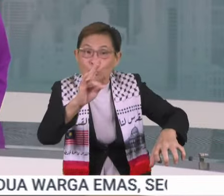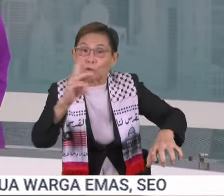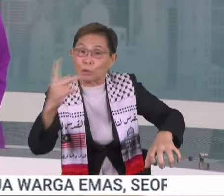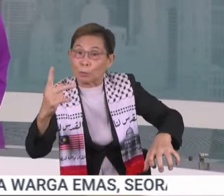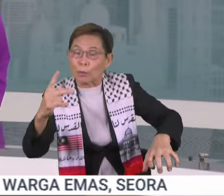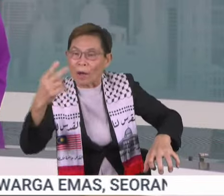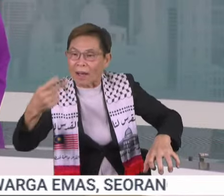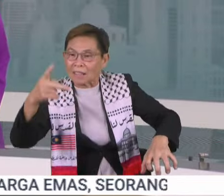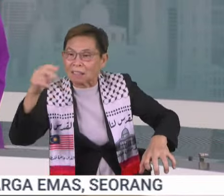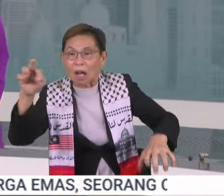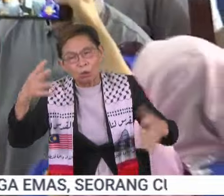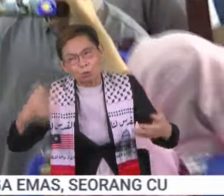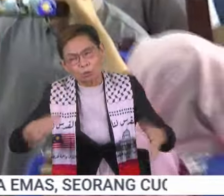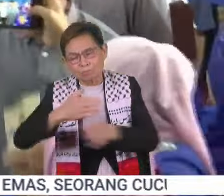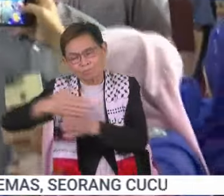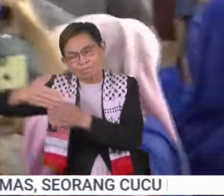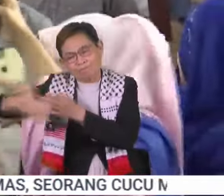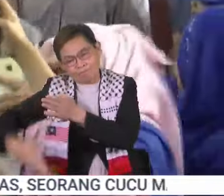sudah selesai.